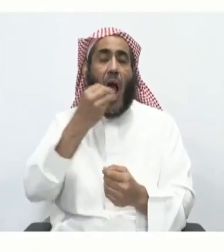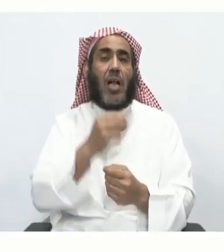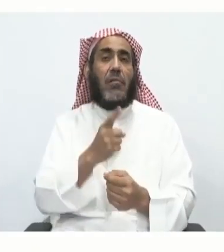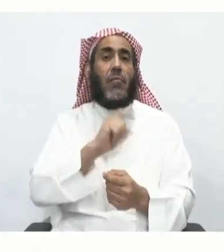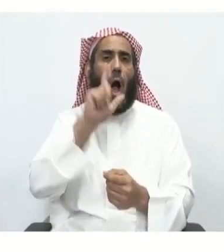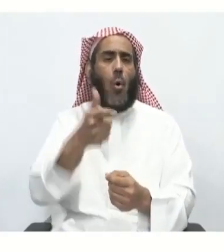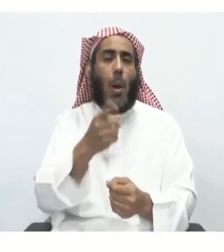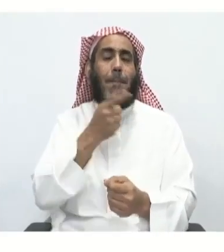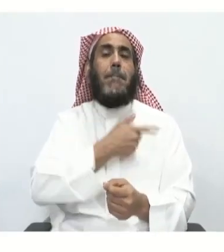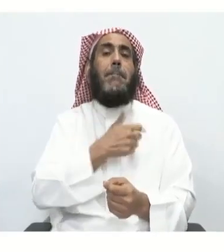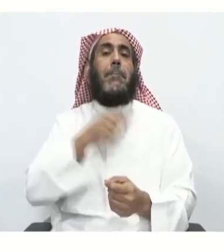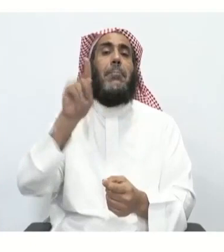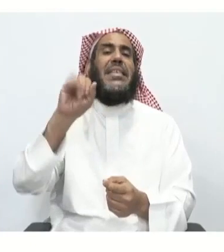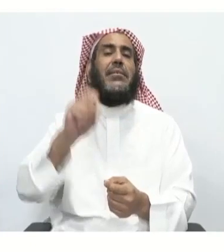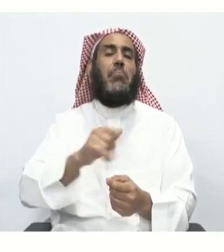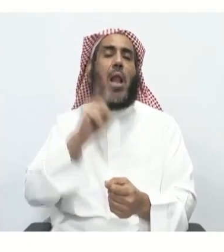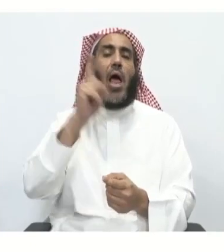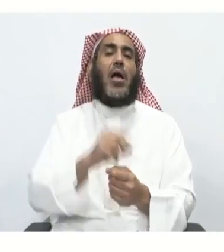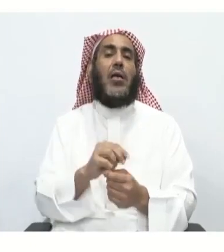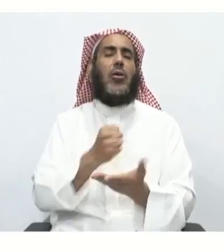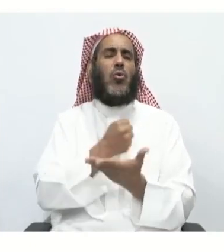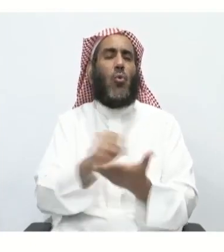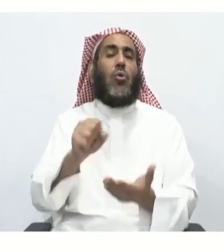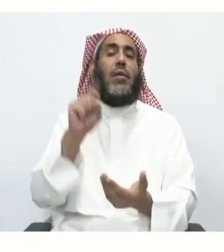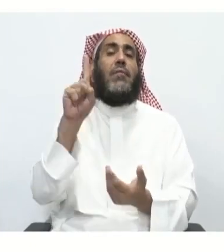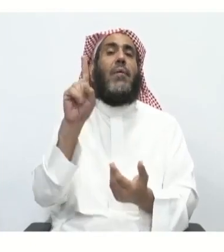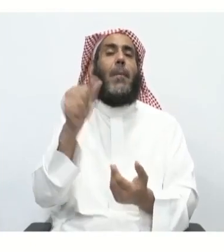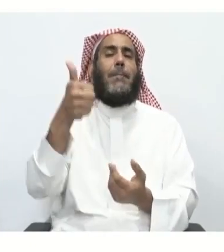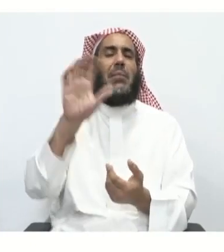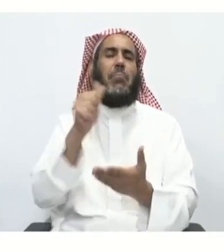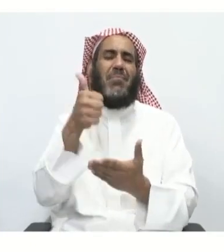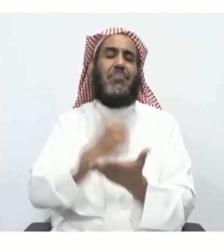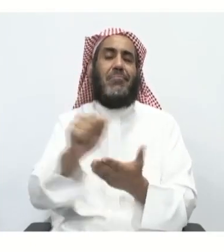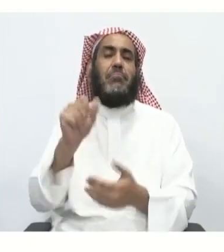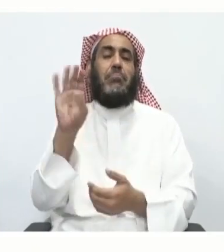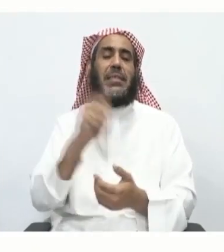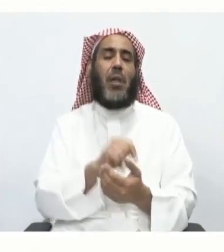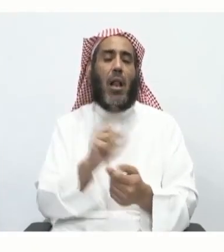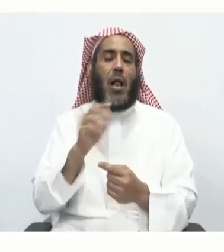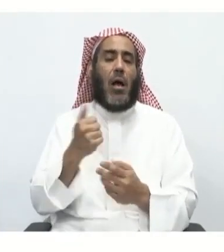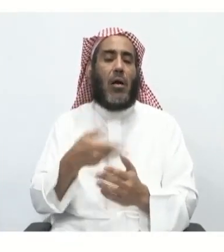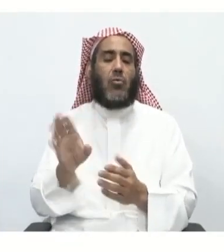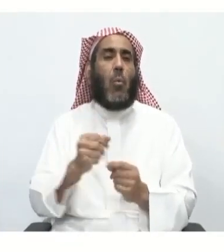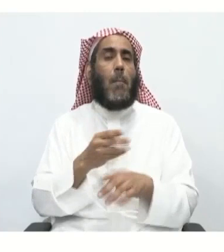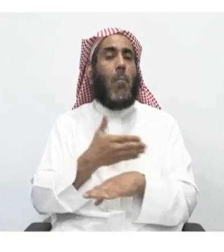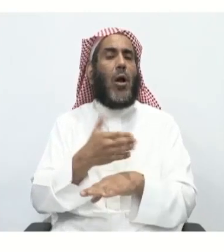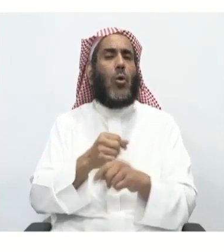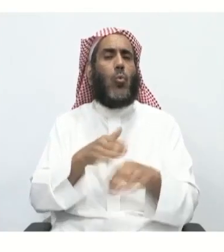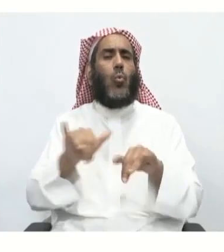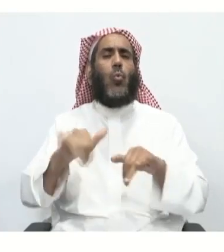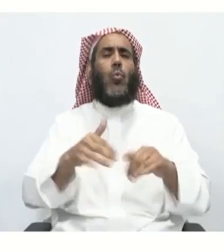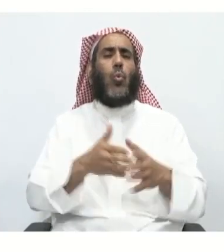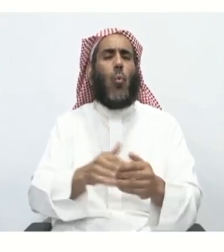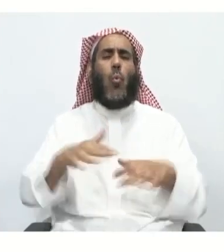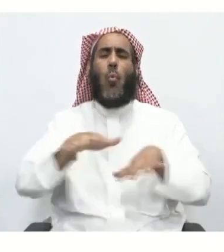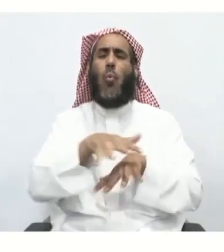بسم الله بسم الله هنا الف الوصل تحذف همزه الوصل والرحمن كذلك الالف خرجت مبكرا لكن الطريقه مزدحم هنا لكن